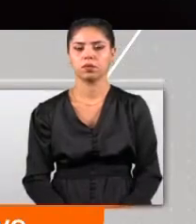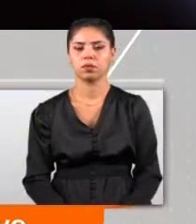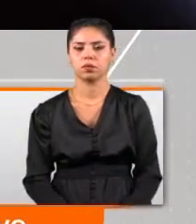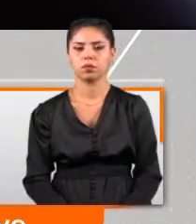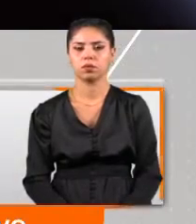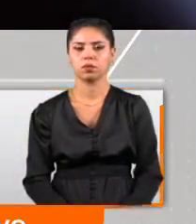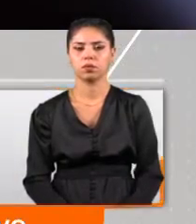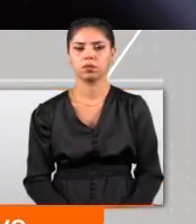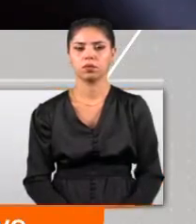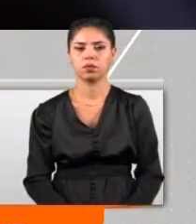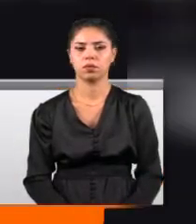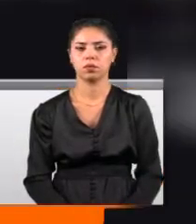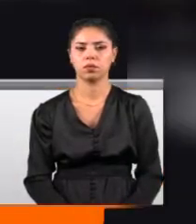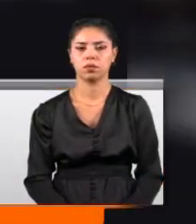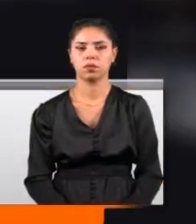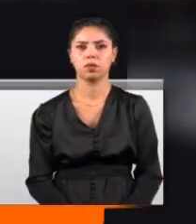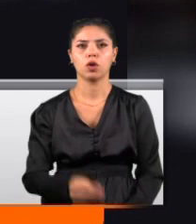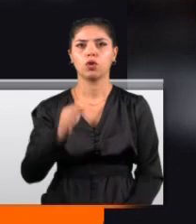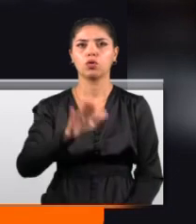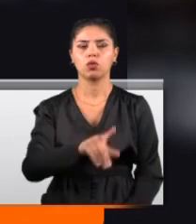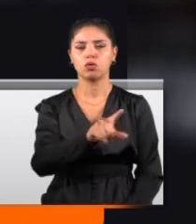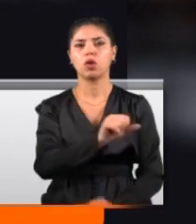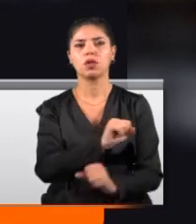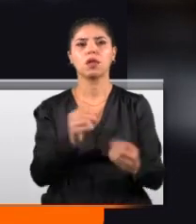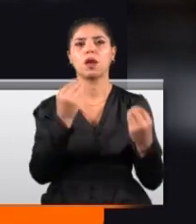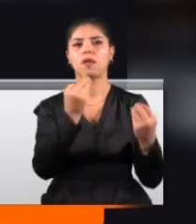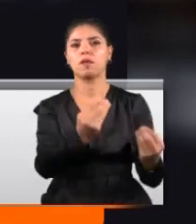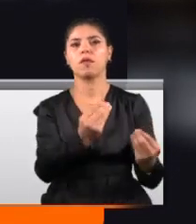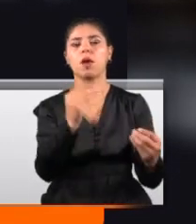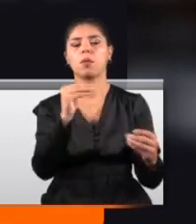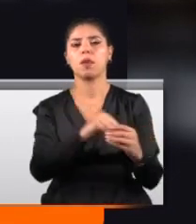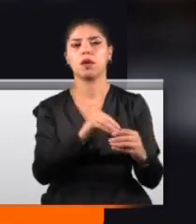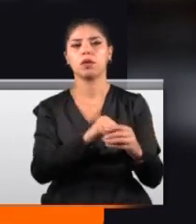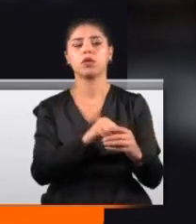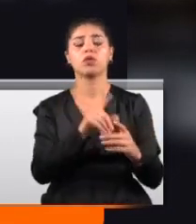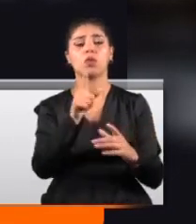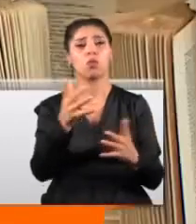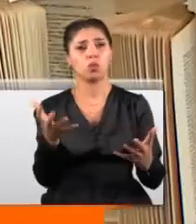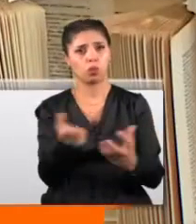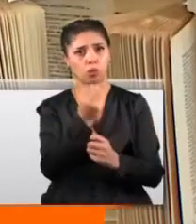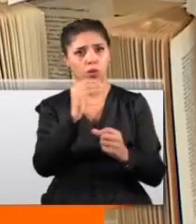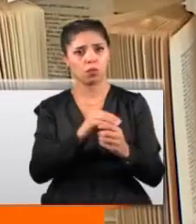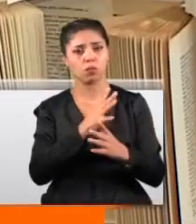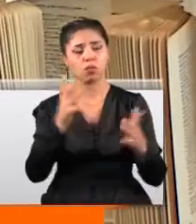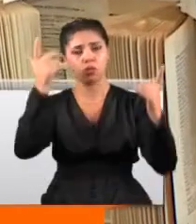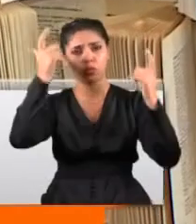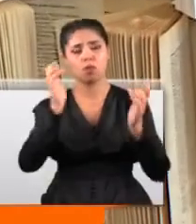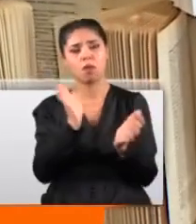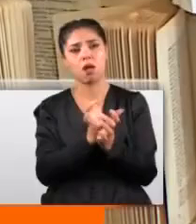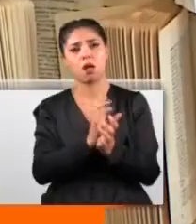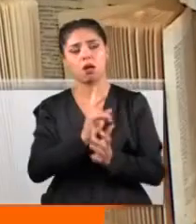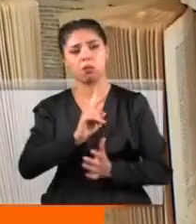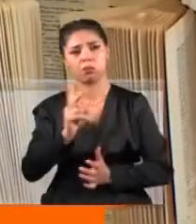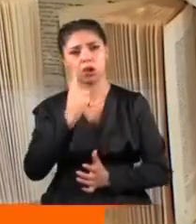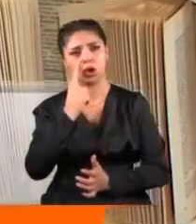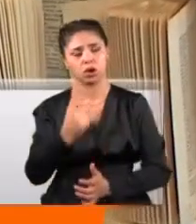buldukları yollardan biridir gizlice yapar. Çocuğu o karanlıktan kurtarmak için en büyük görevse aileye düşüyor. Çocuklarımızın böyle